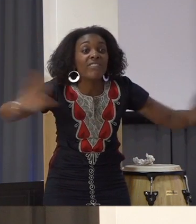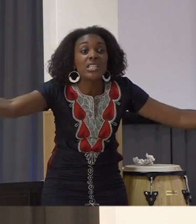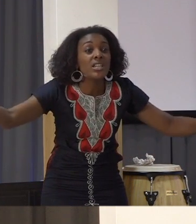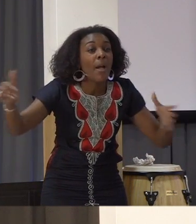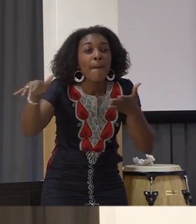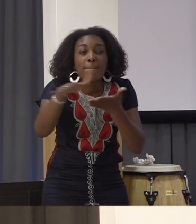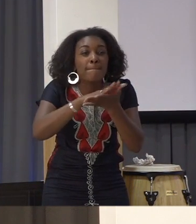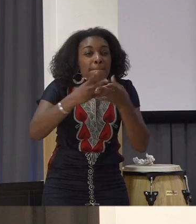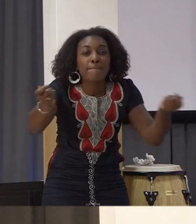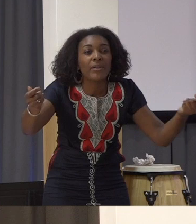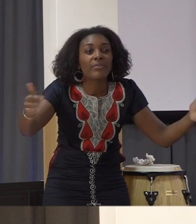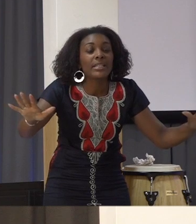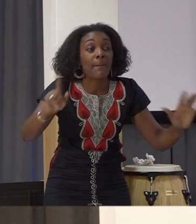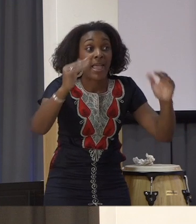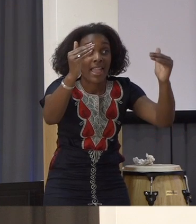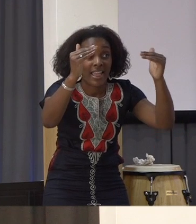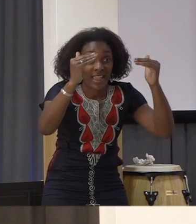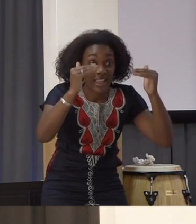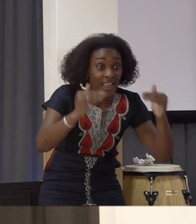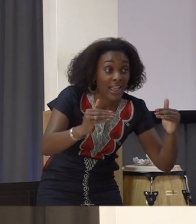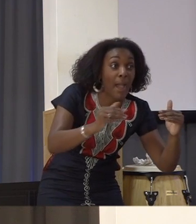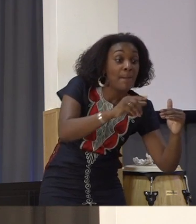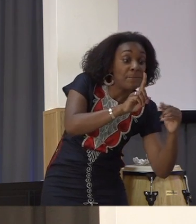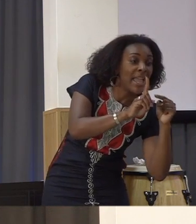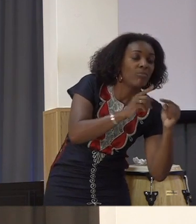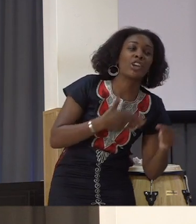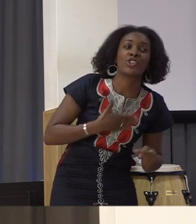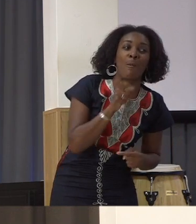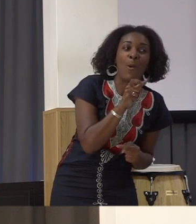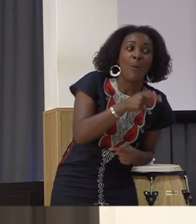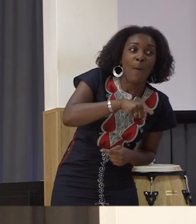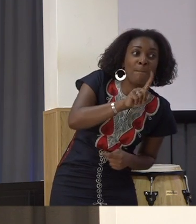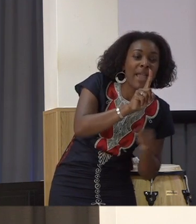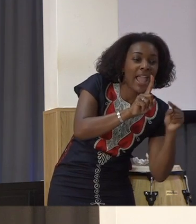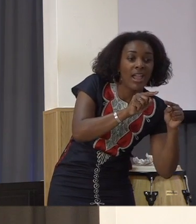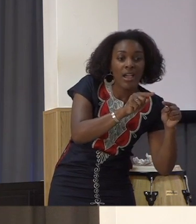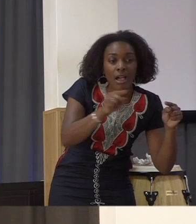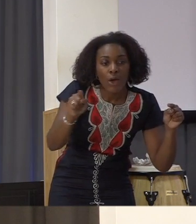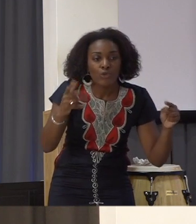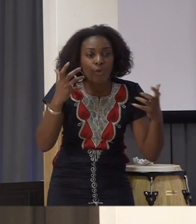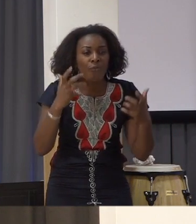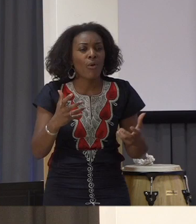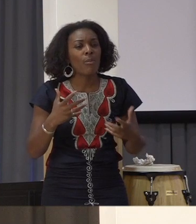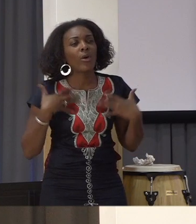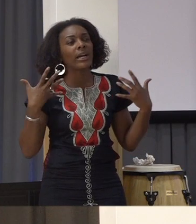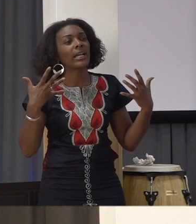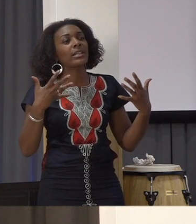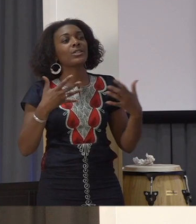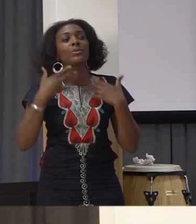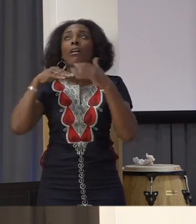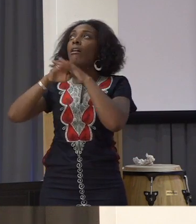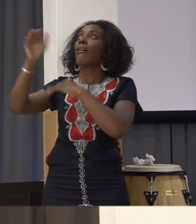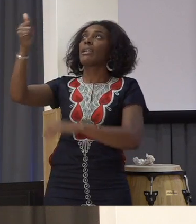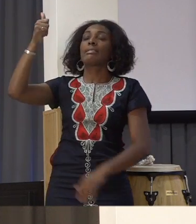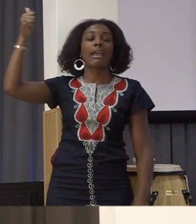« Toutefois, j'aime beaucoup ce toutefois, toutefois, je veux me réjouir en l'Éternel. Je veux